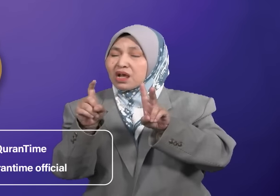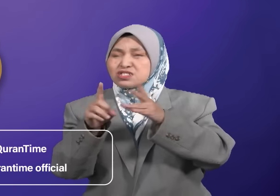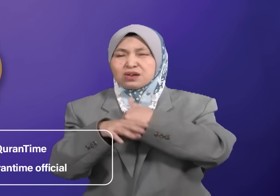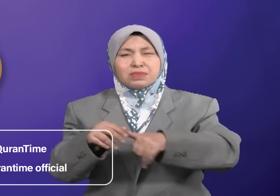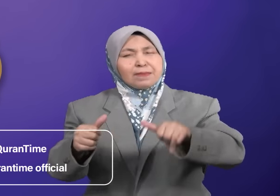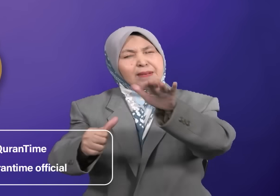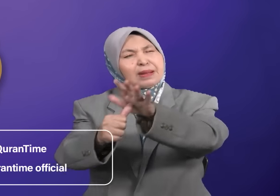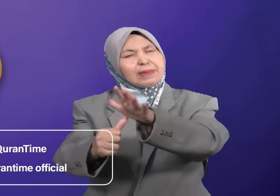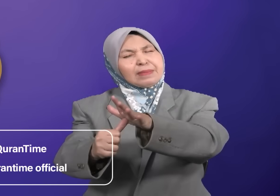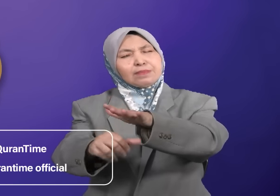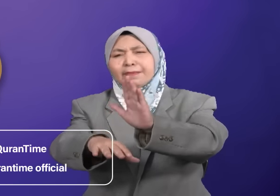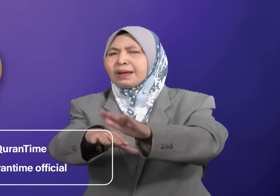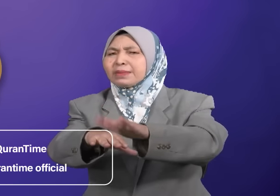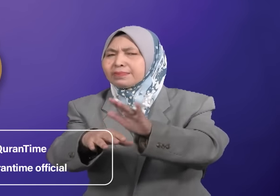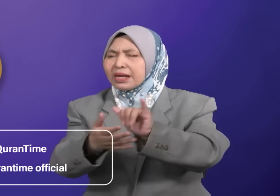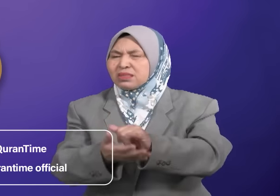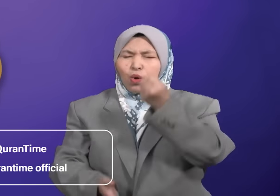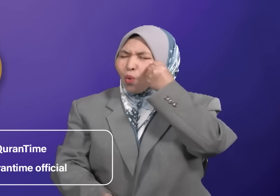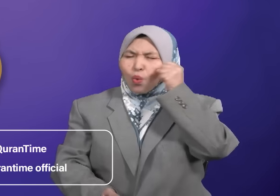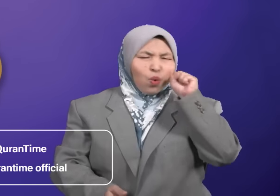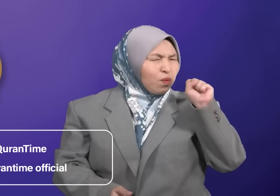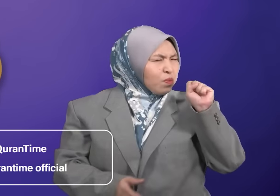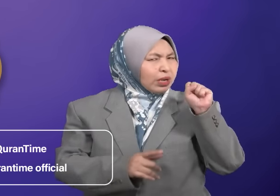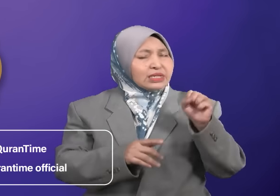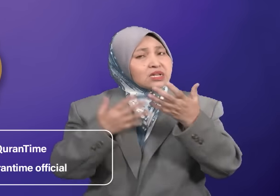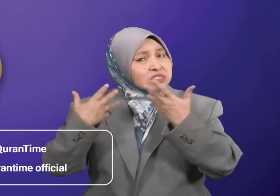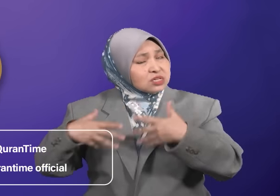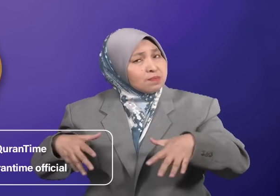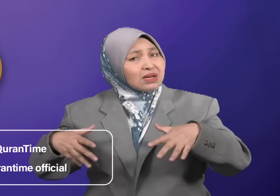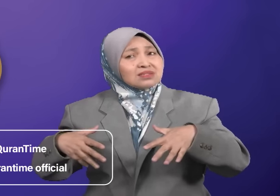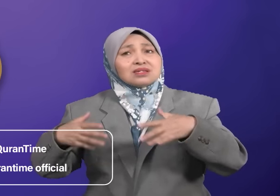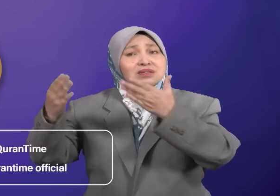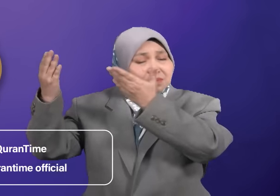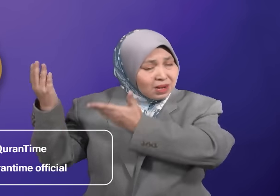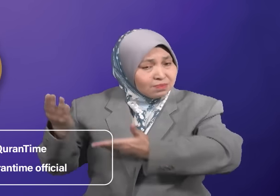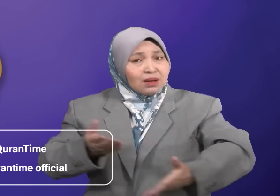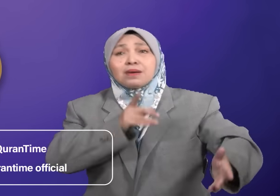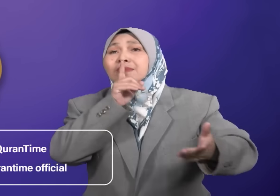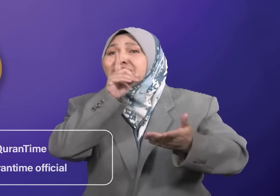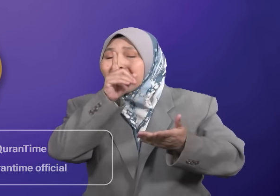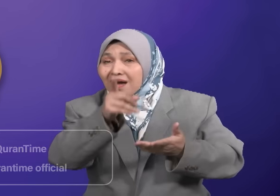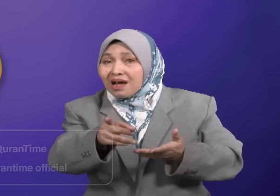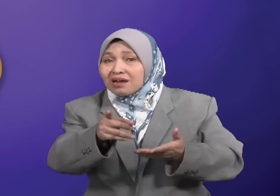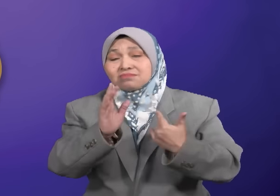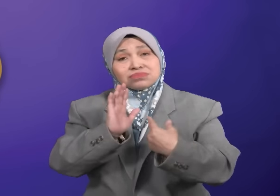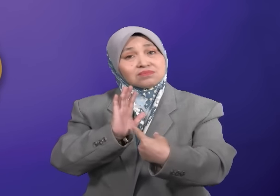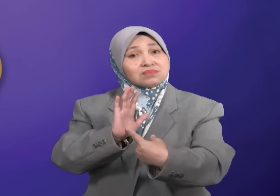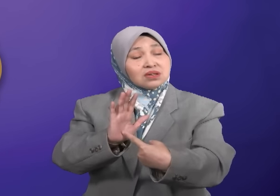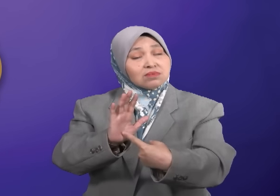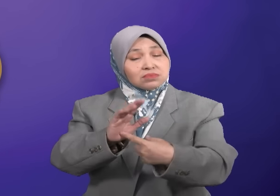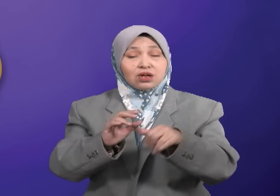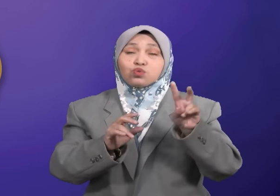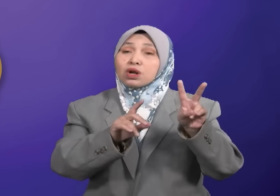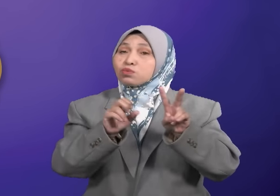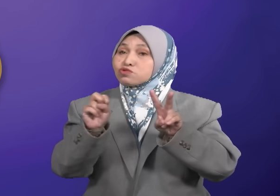Bani Israel atas kekufuran mereka selepas didatangkan kebenaran. Dan yang ke-212,